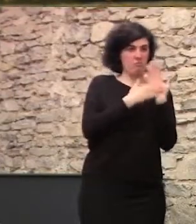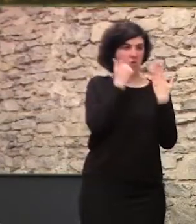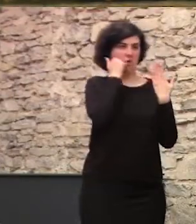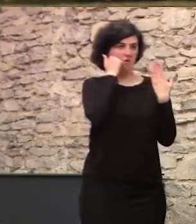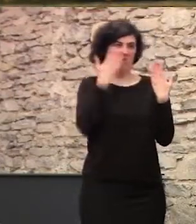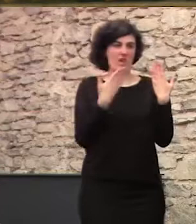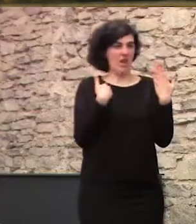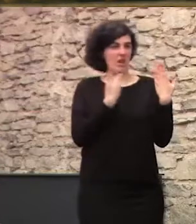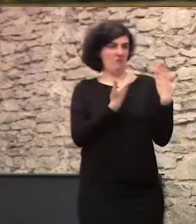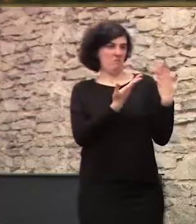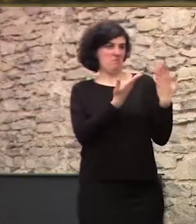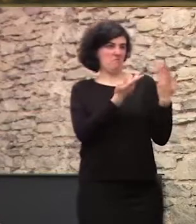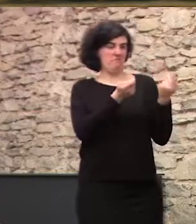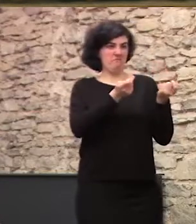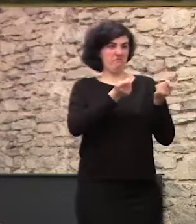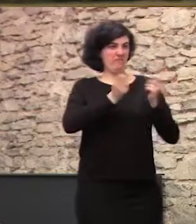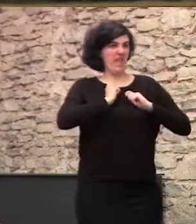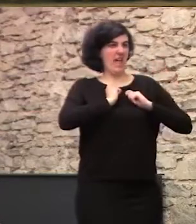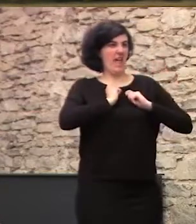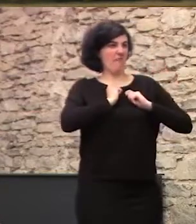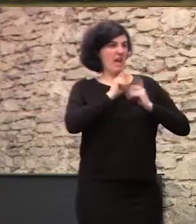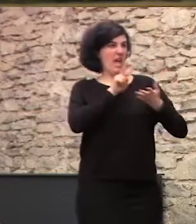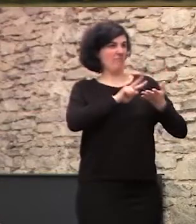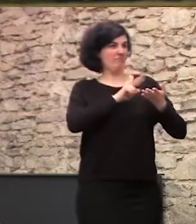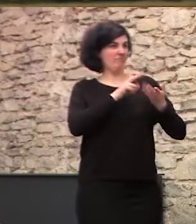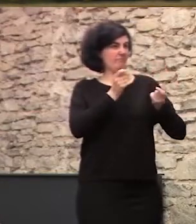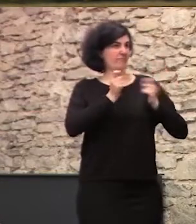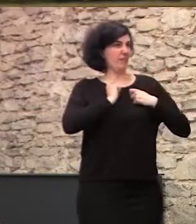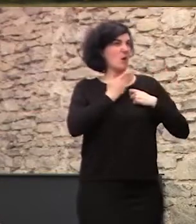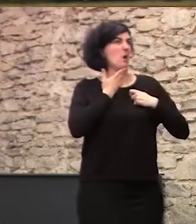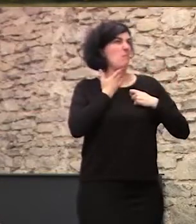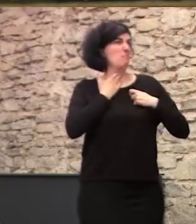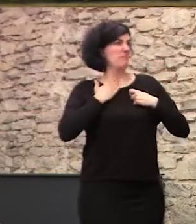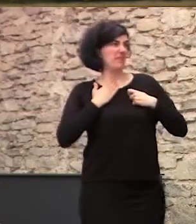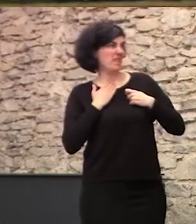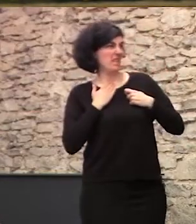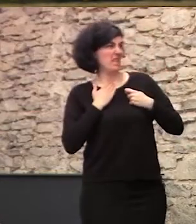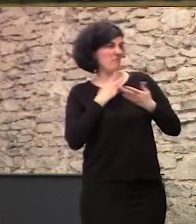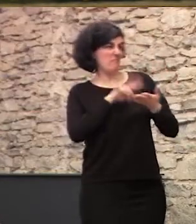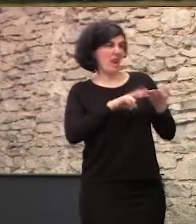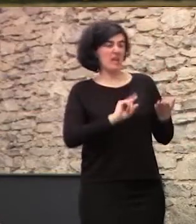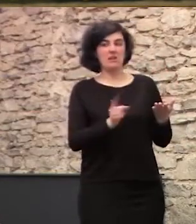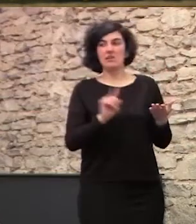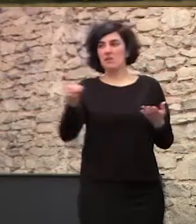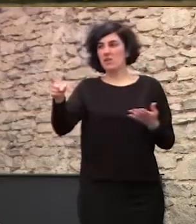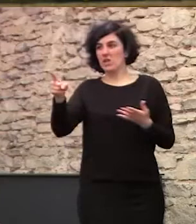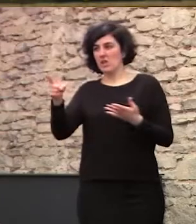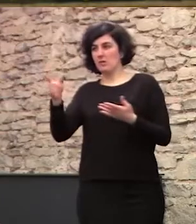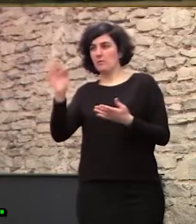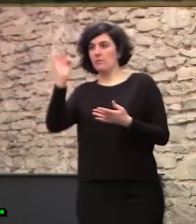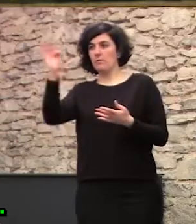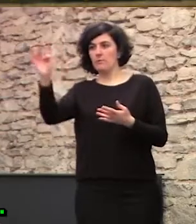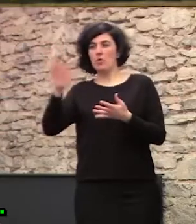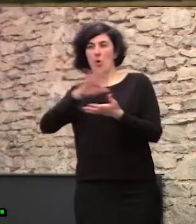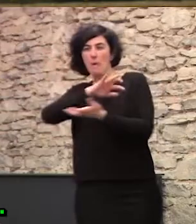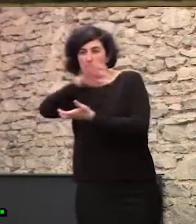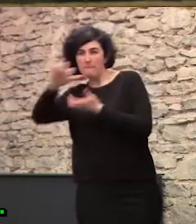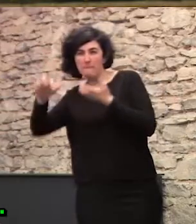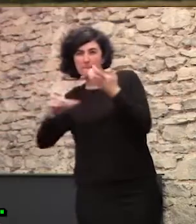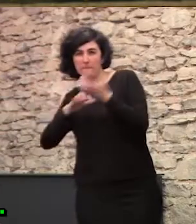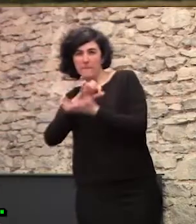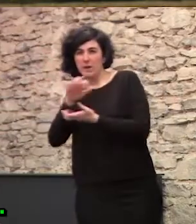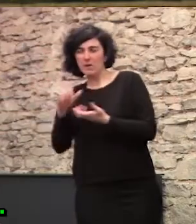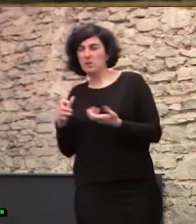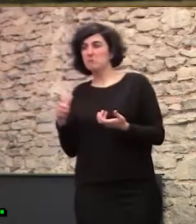Orduan... Bai, egia esan... Jo lektua da... Zer, liburua?